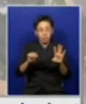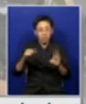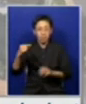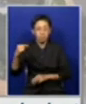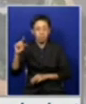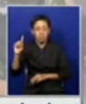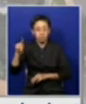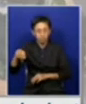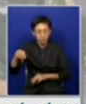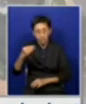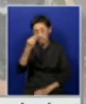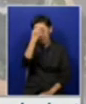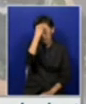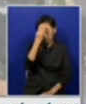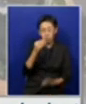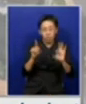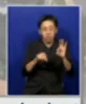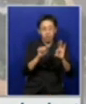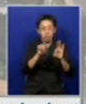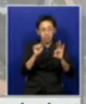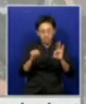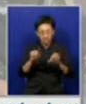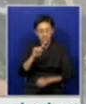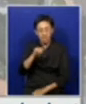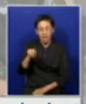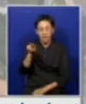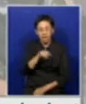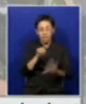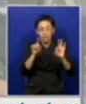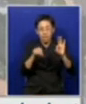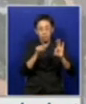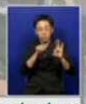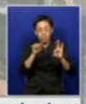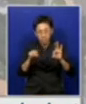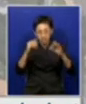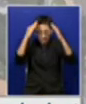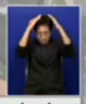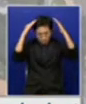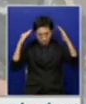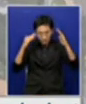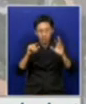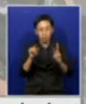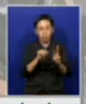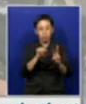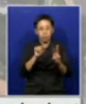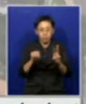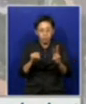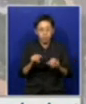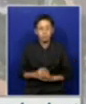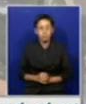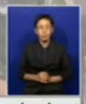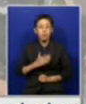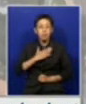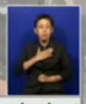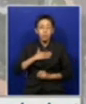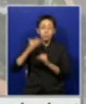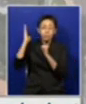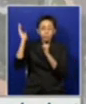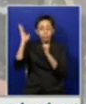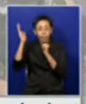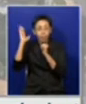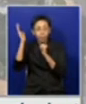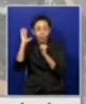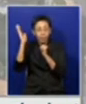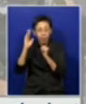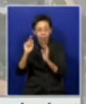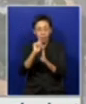ญี่ปุ่นประมาณ9%อังกฤษประมาณ 9% เวียดนามก็ 6% นะครับผมเคยพิปรายใน